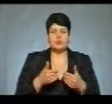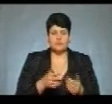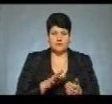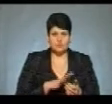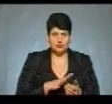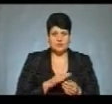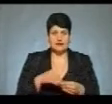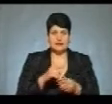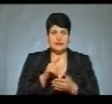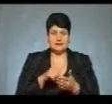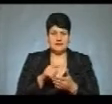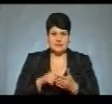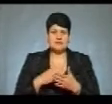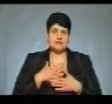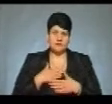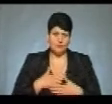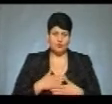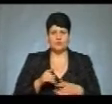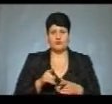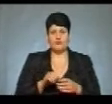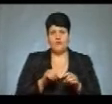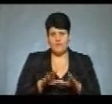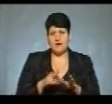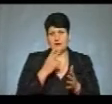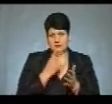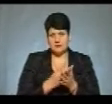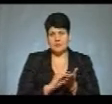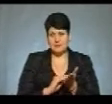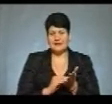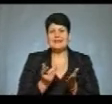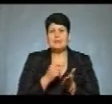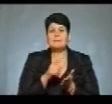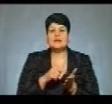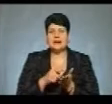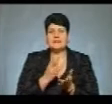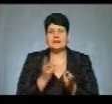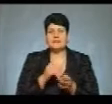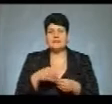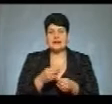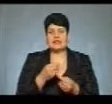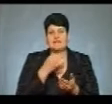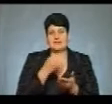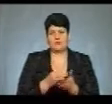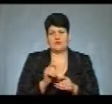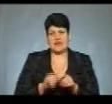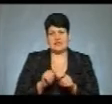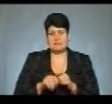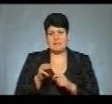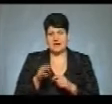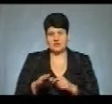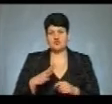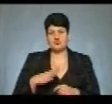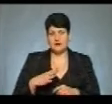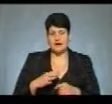поставити експертові, також задоволено. Відповідно, в ухвалі відображено, на які запитання повинен дати відповідь експерт. Відповідно,